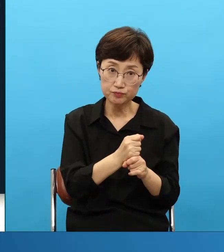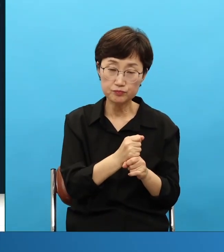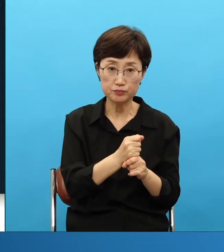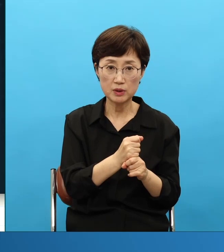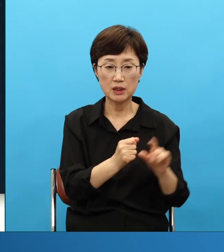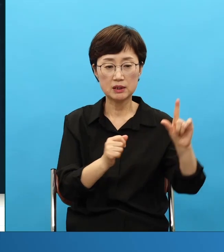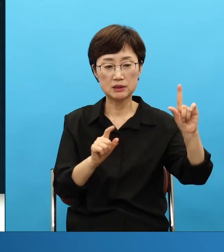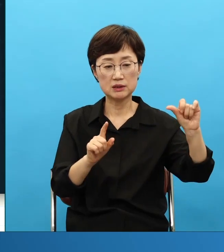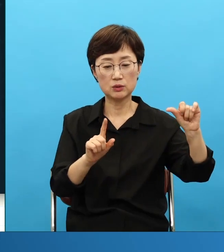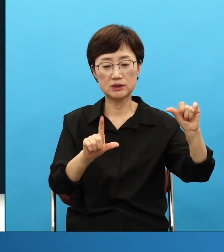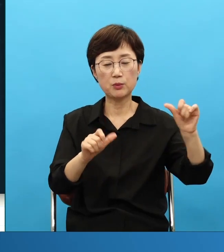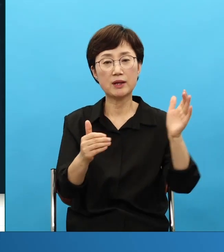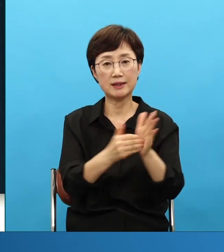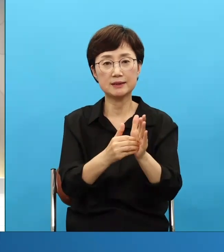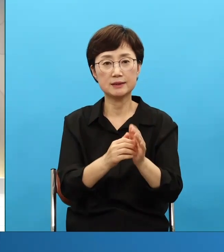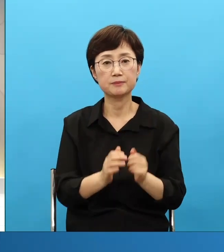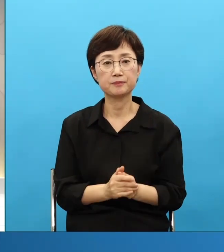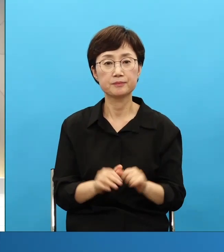안녕하십니까. RUTC 뉴스입니다.